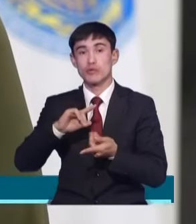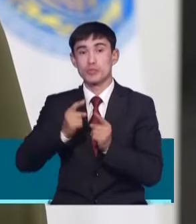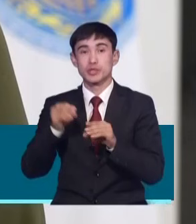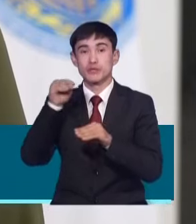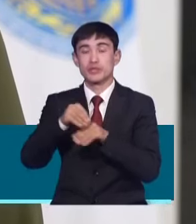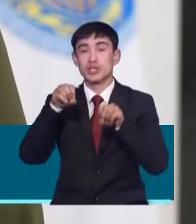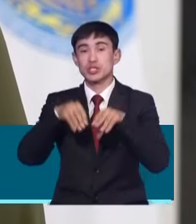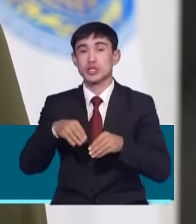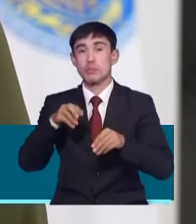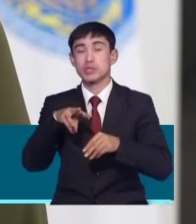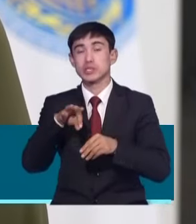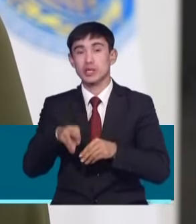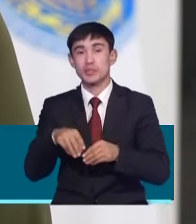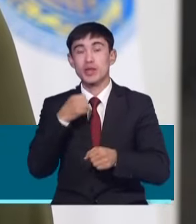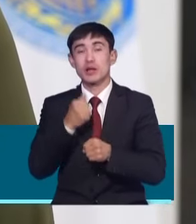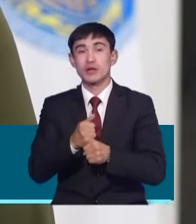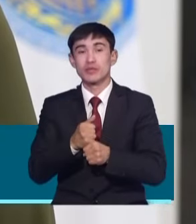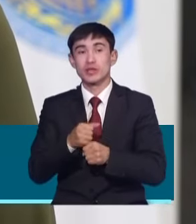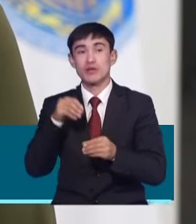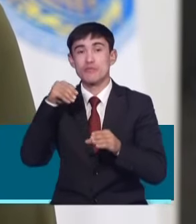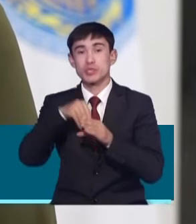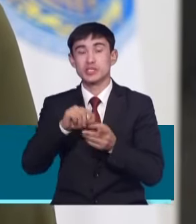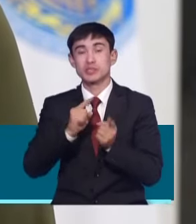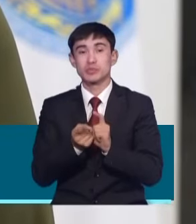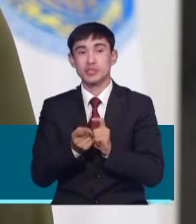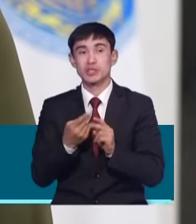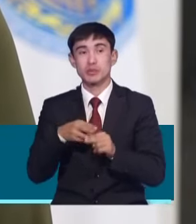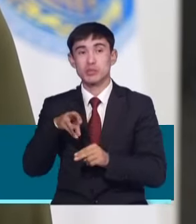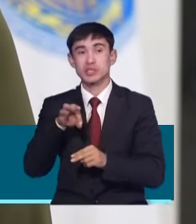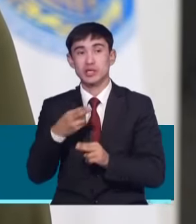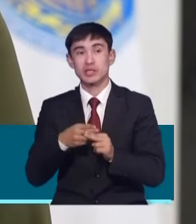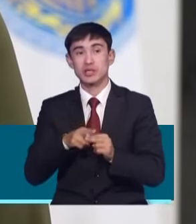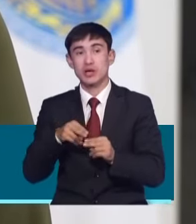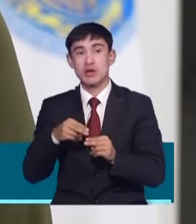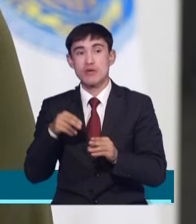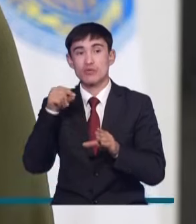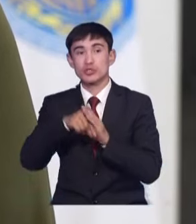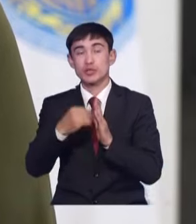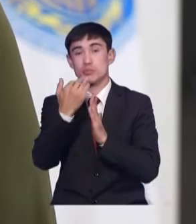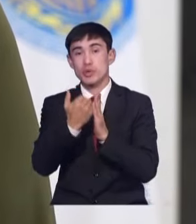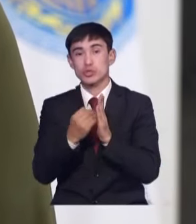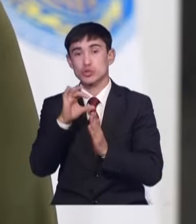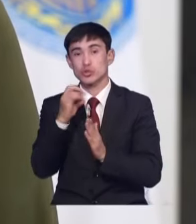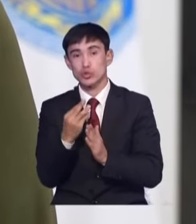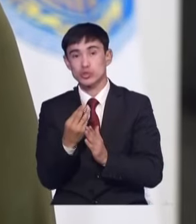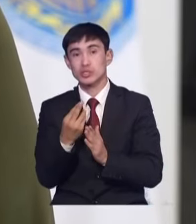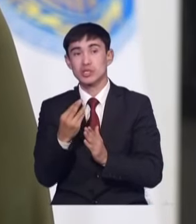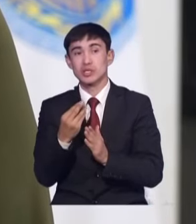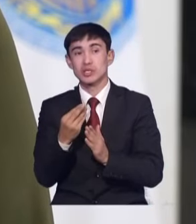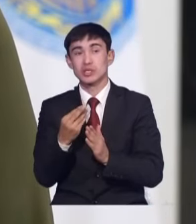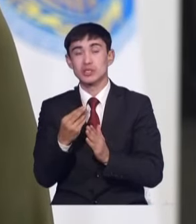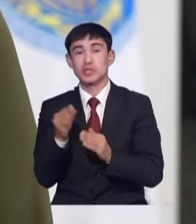решение маслихата Основанием для внесения изменений в решени данного мата является включение в перечень социально значимых